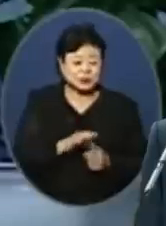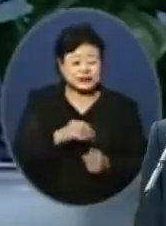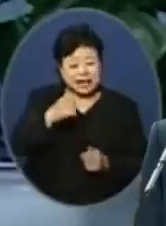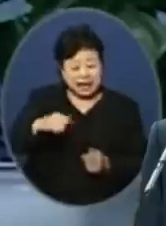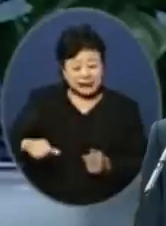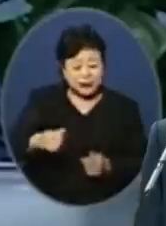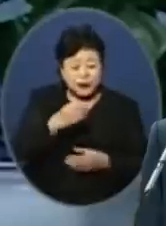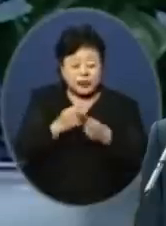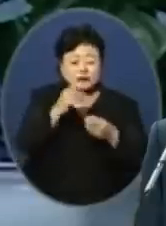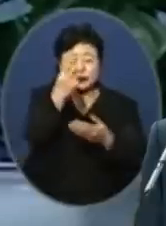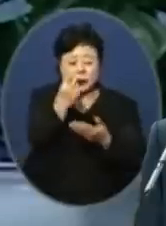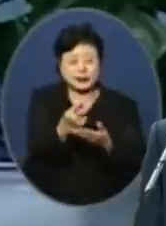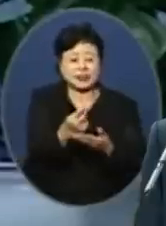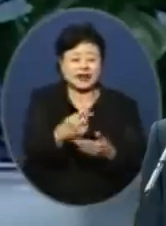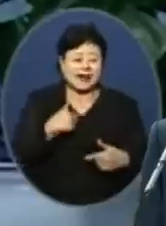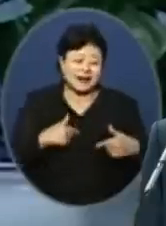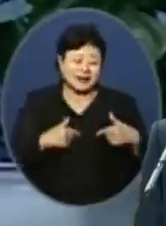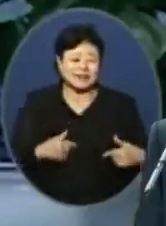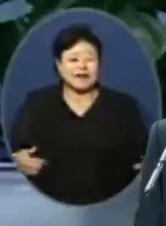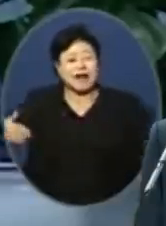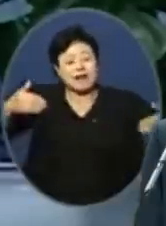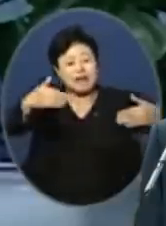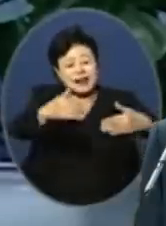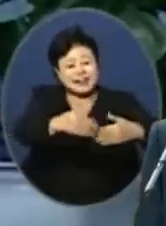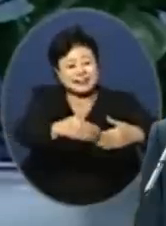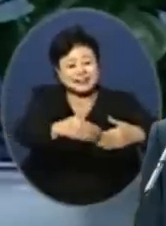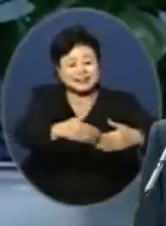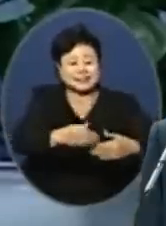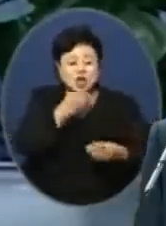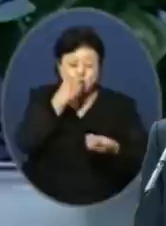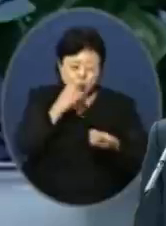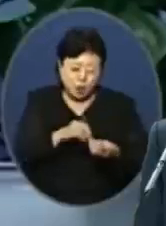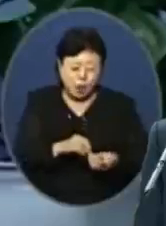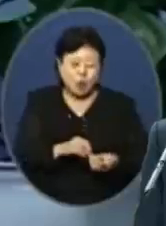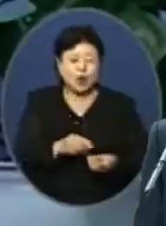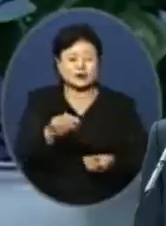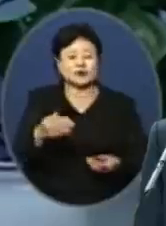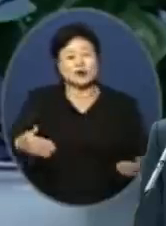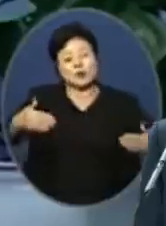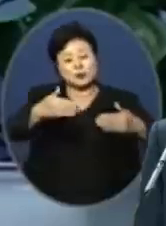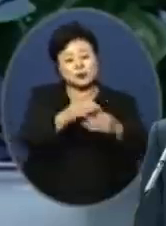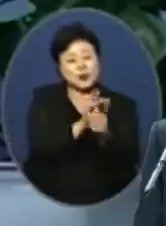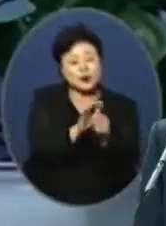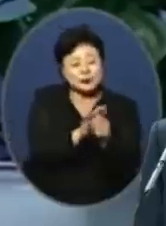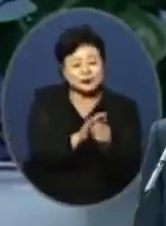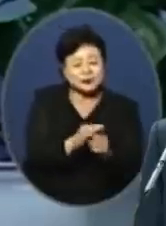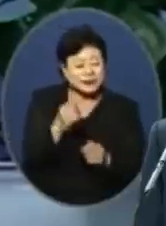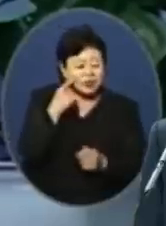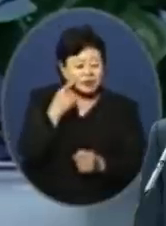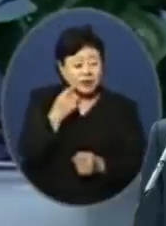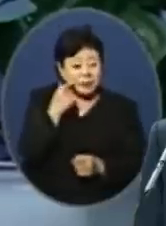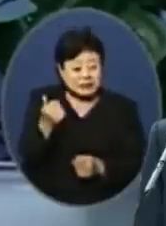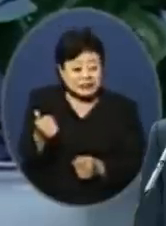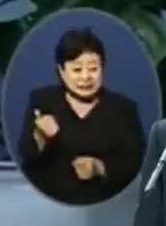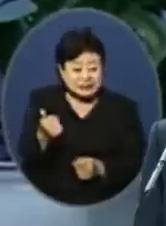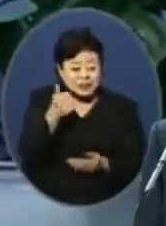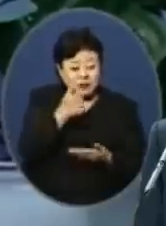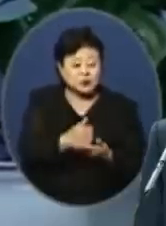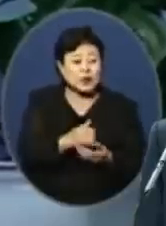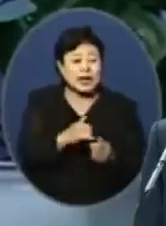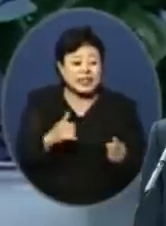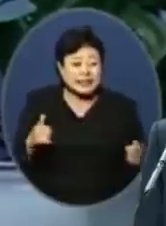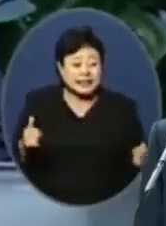육체적인 자식이 회개하고 돌아오니까 그를 안아서 그를 품어주는 것입니다. 영적인 아버지는